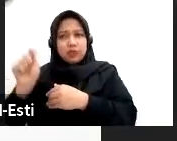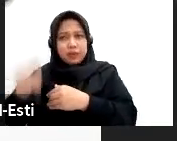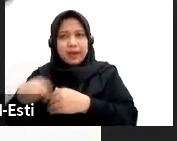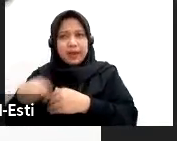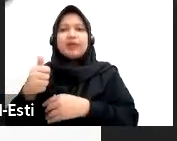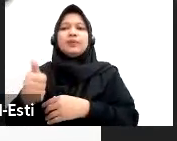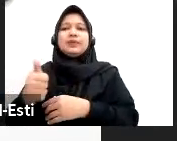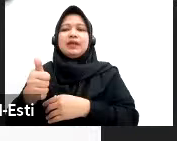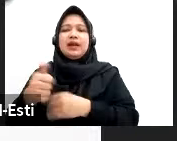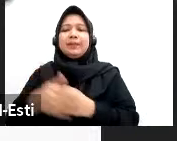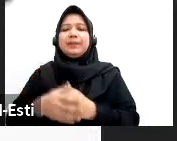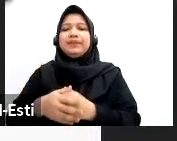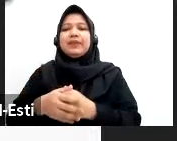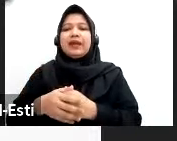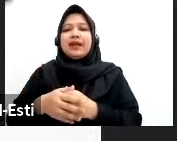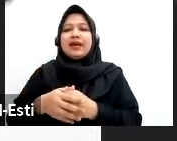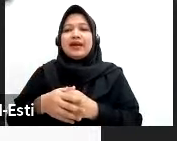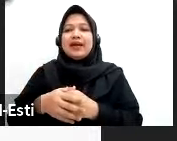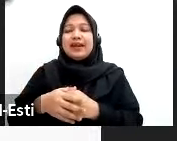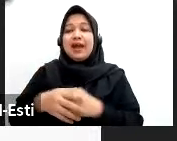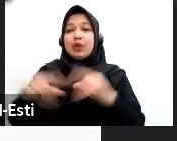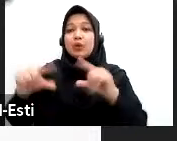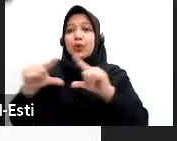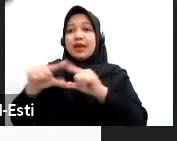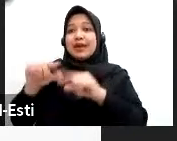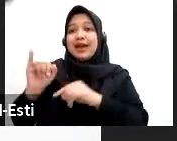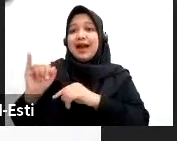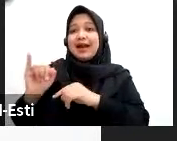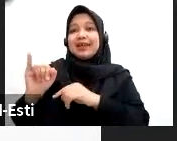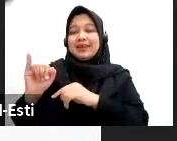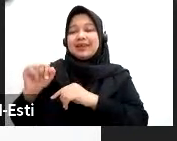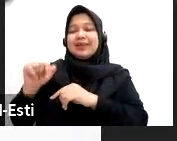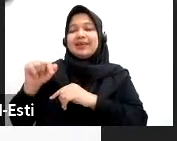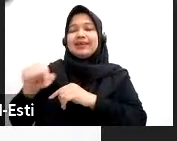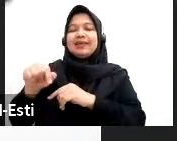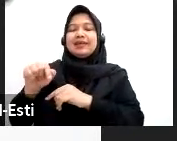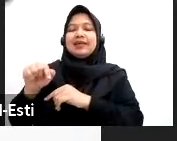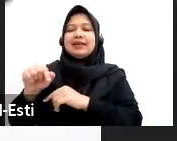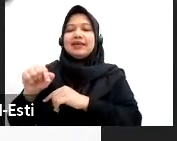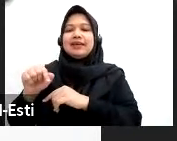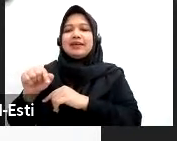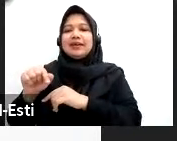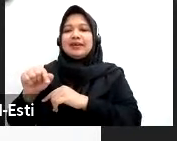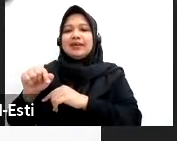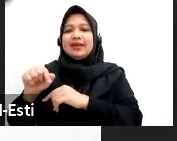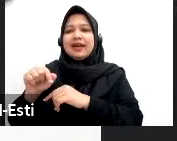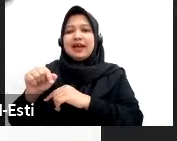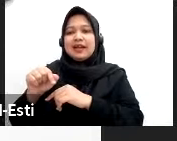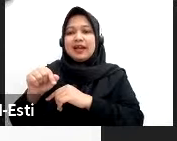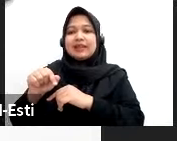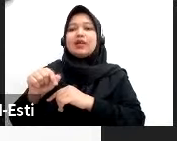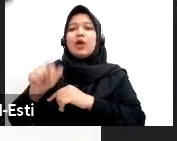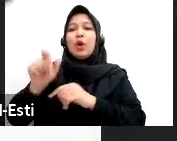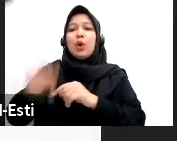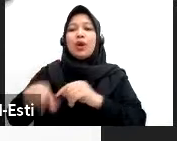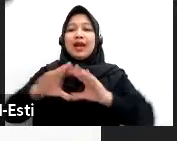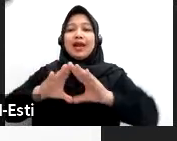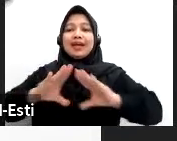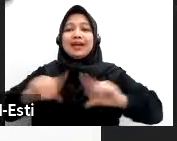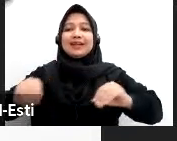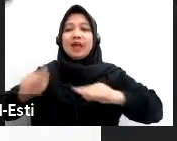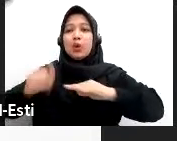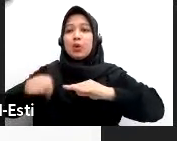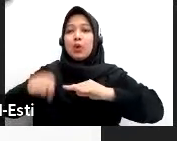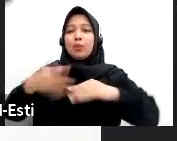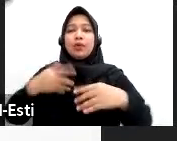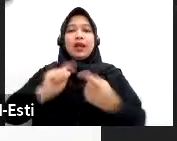memang artificial intelegent ini akan membawa perubahan pada profesi hukum baik itu sebagai